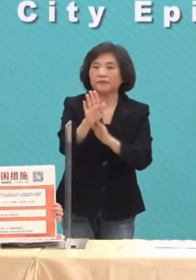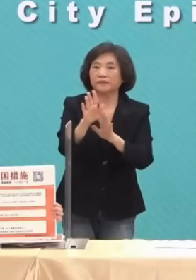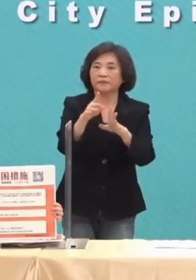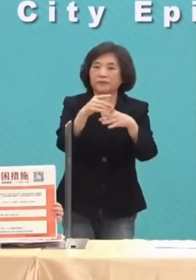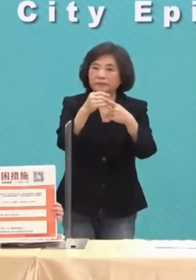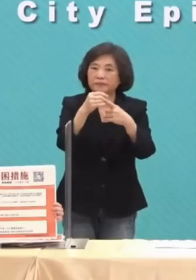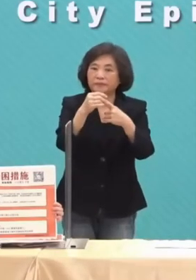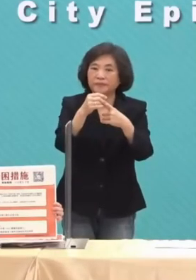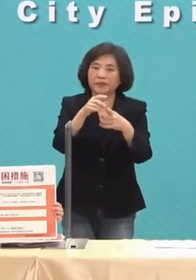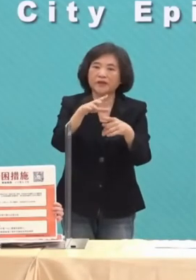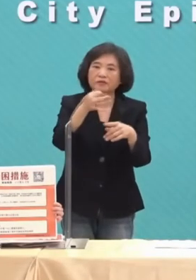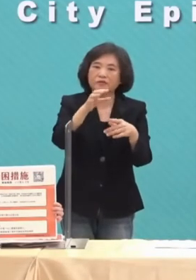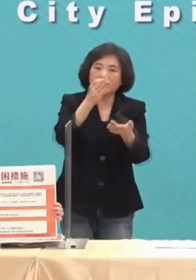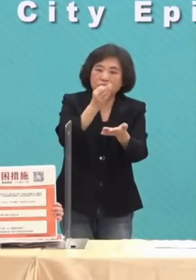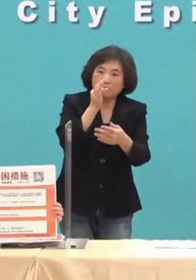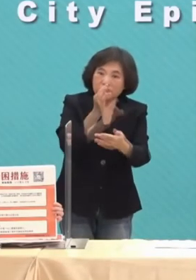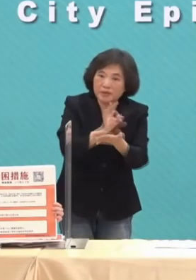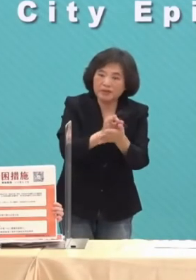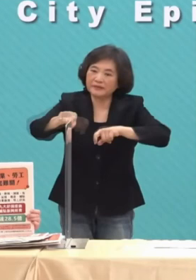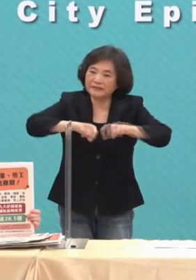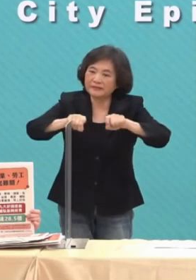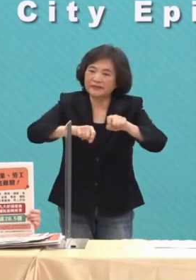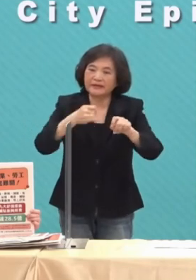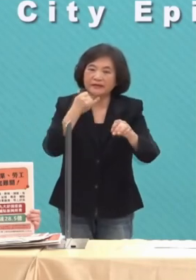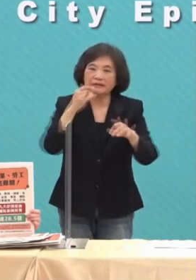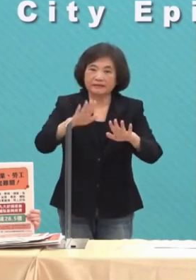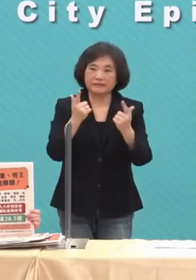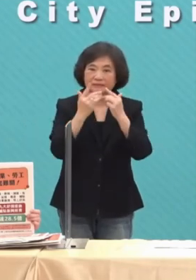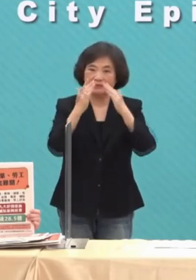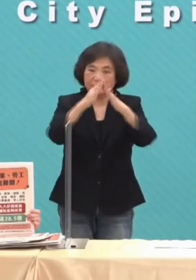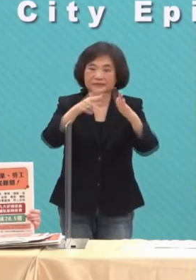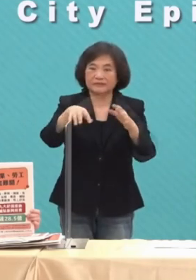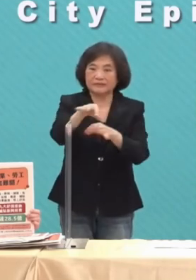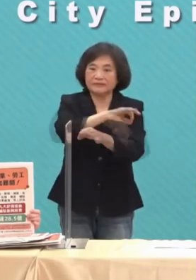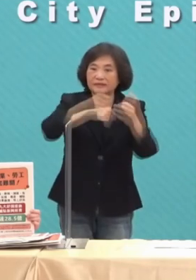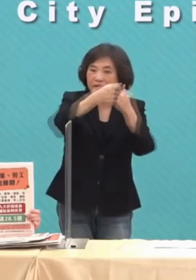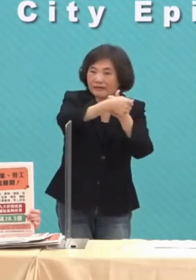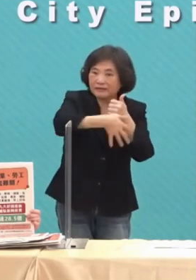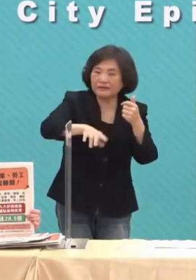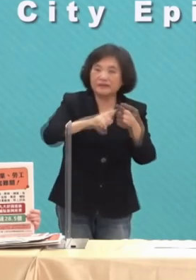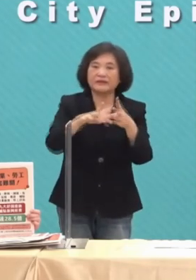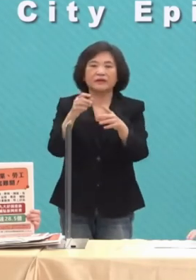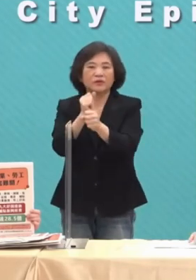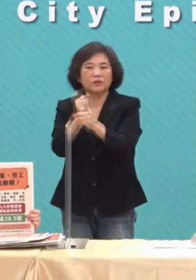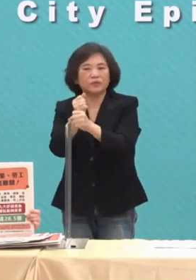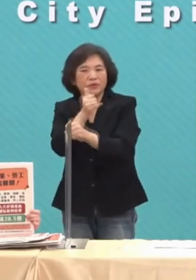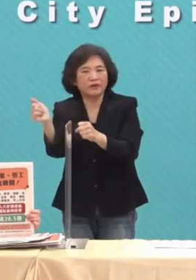预计7月底提出。记者温俊台北报道。